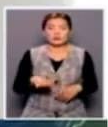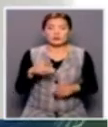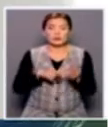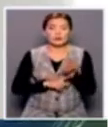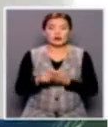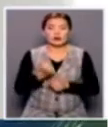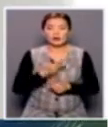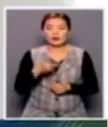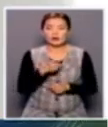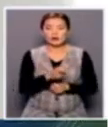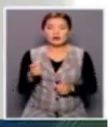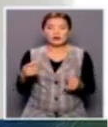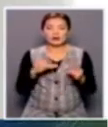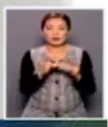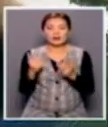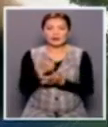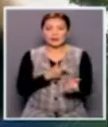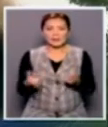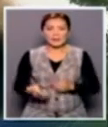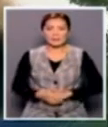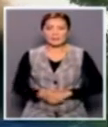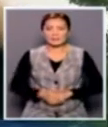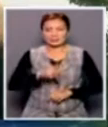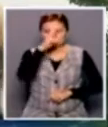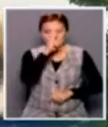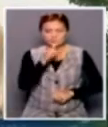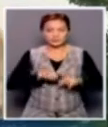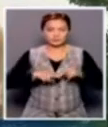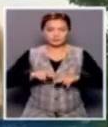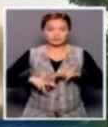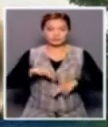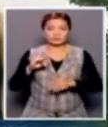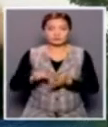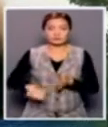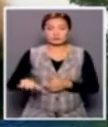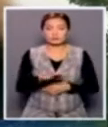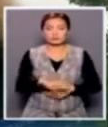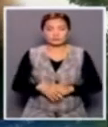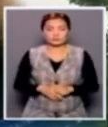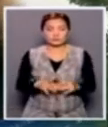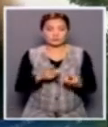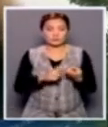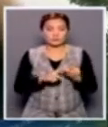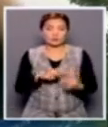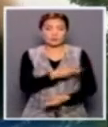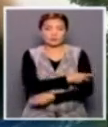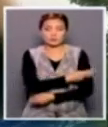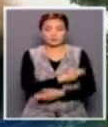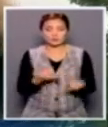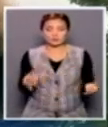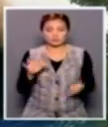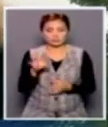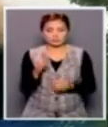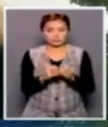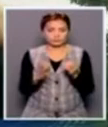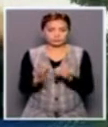режимге 2000-нан аса керует дайын көрінеді. Екі ай бойына салынып жатқан Атырау қаласындағы модульдік инфекциялық аурухана қазан